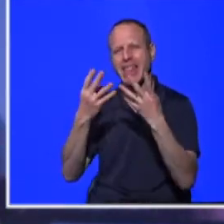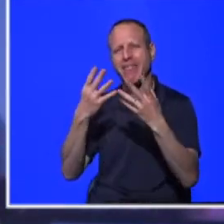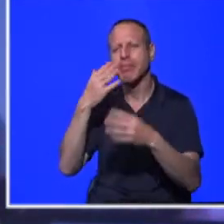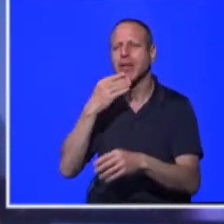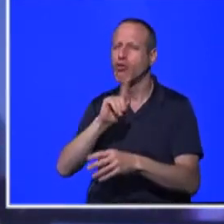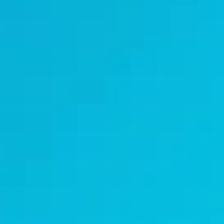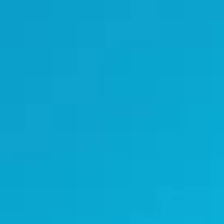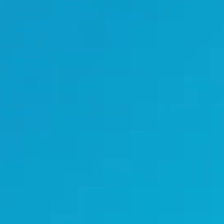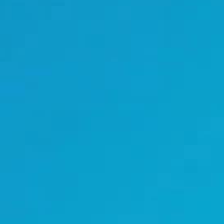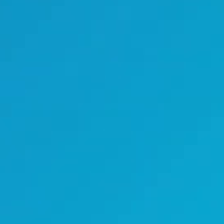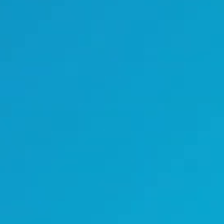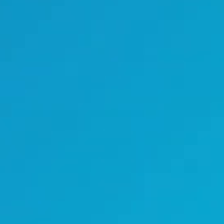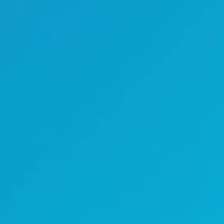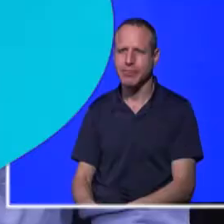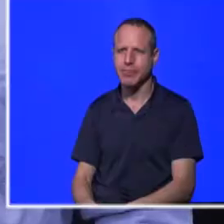עם זה.